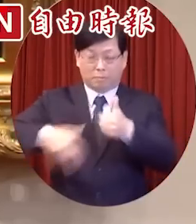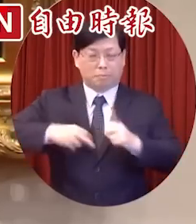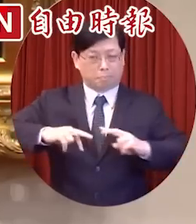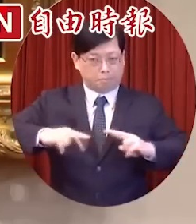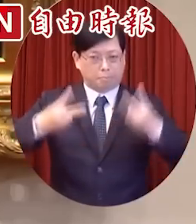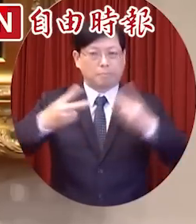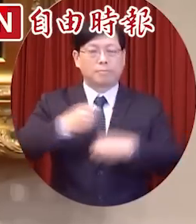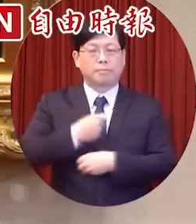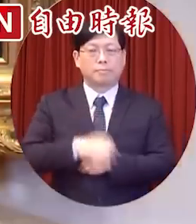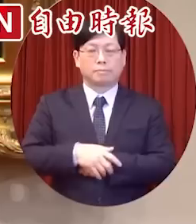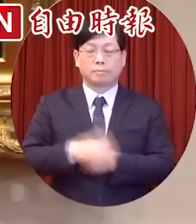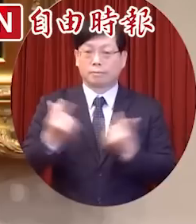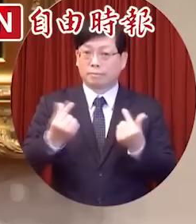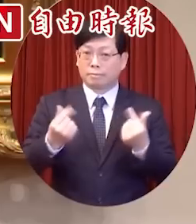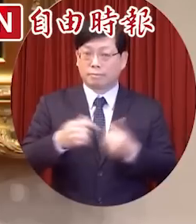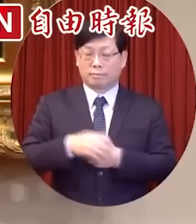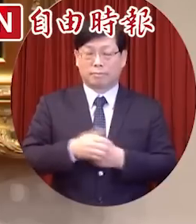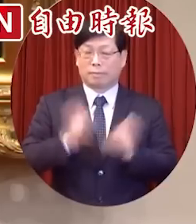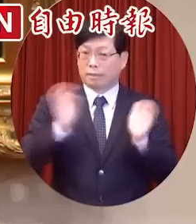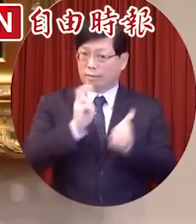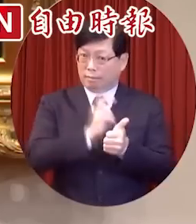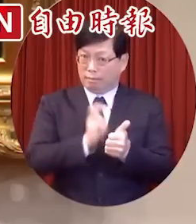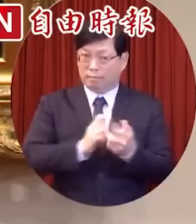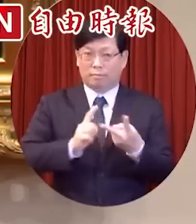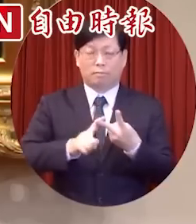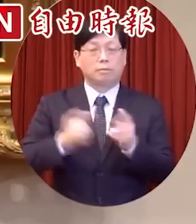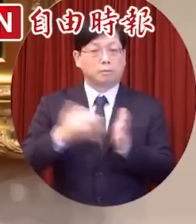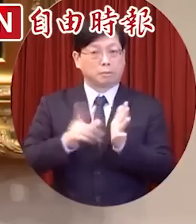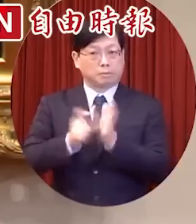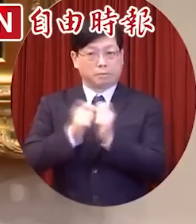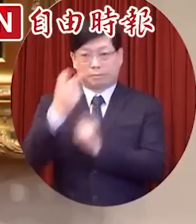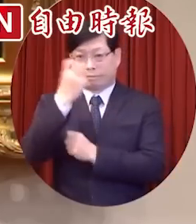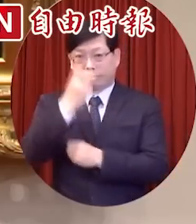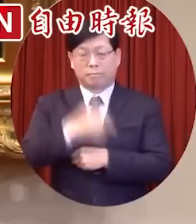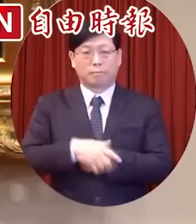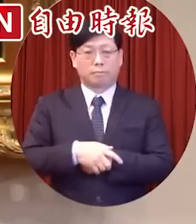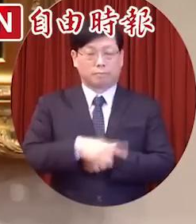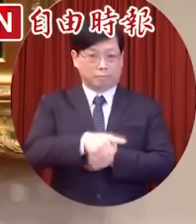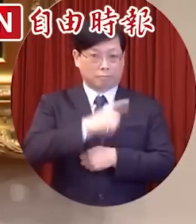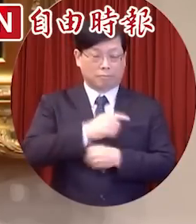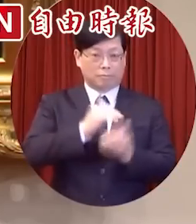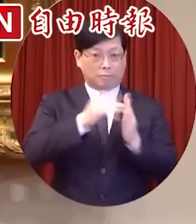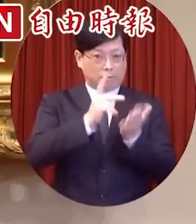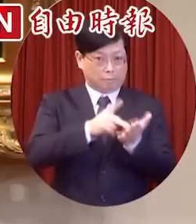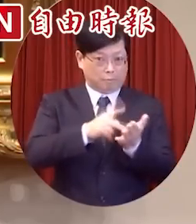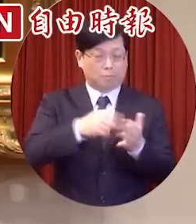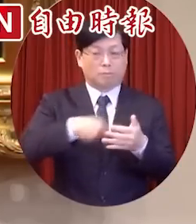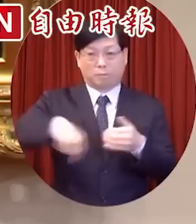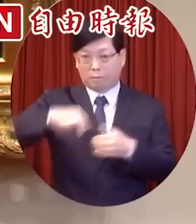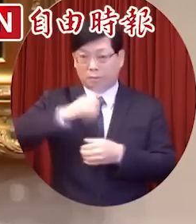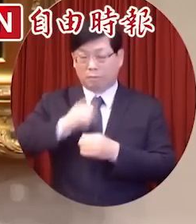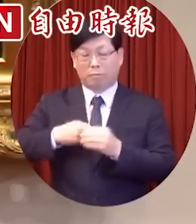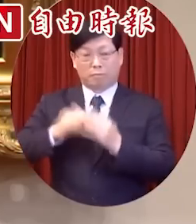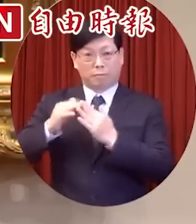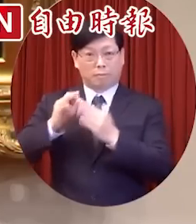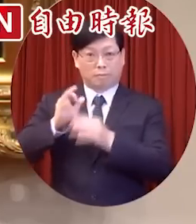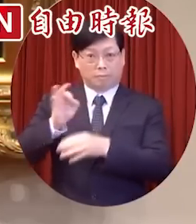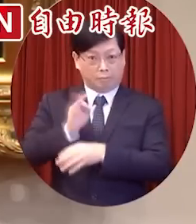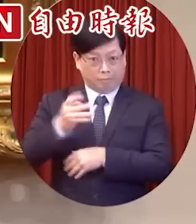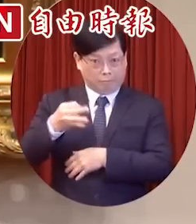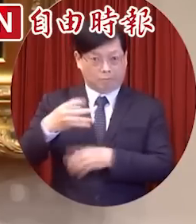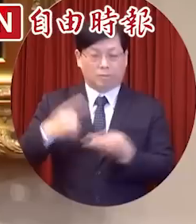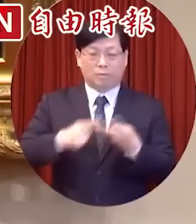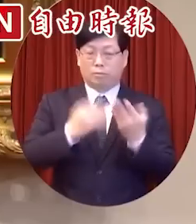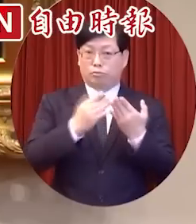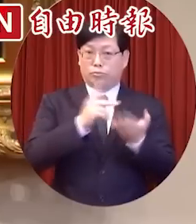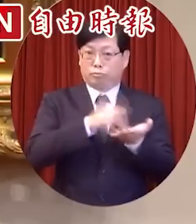讨，无论是从育儿到长照，从租屋族到房贷族，从学贷压